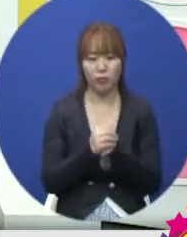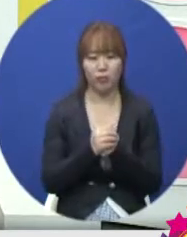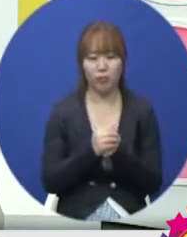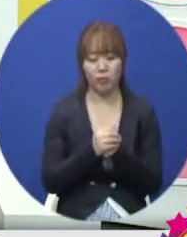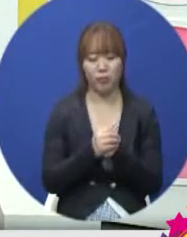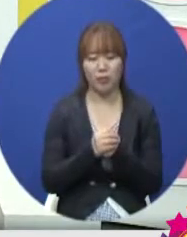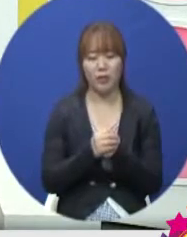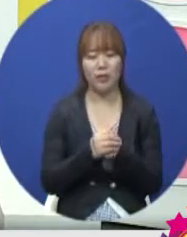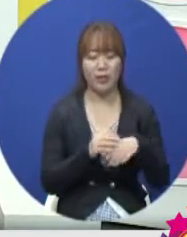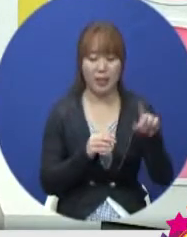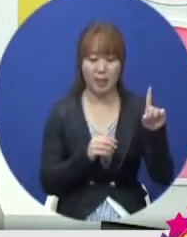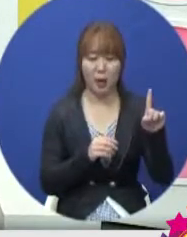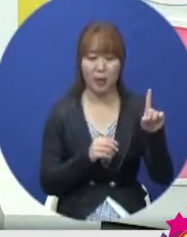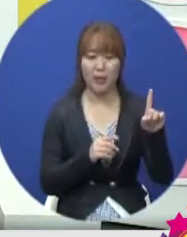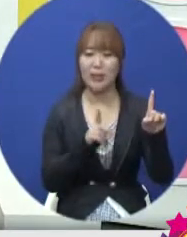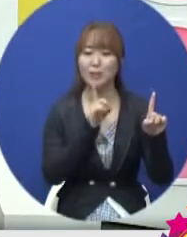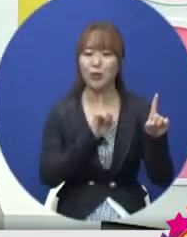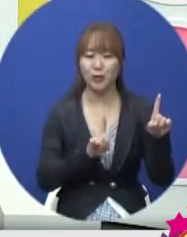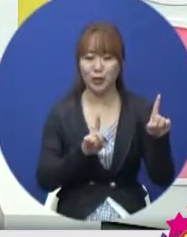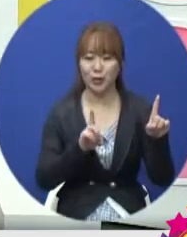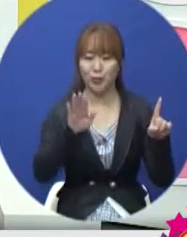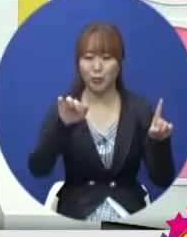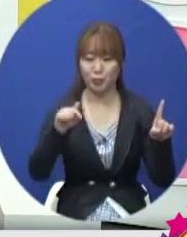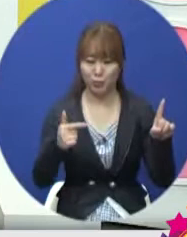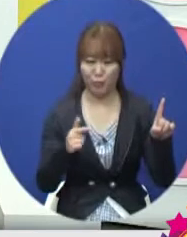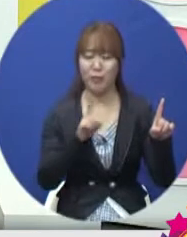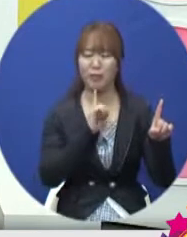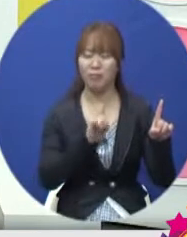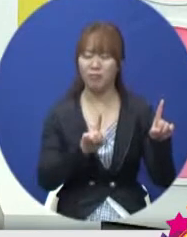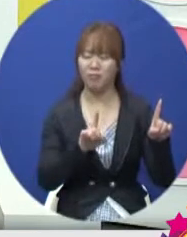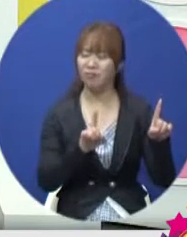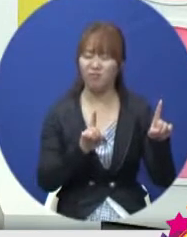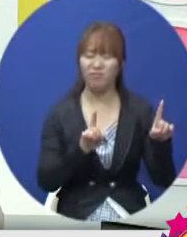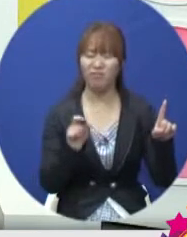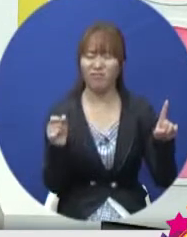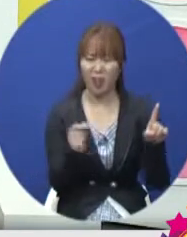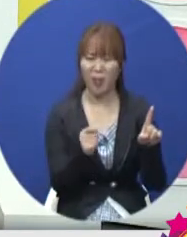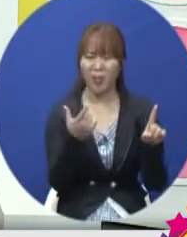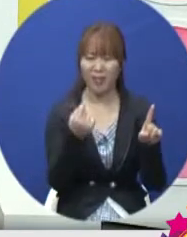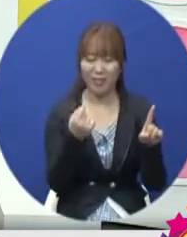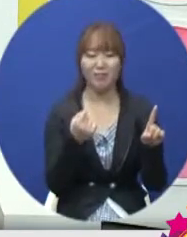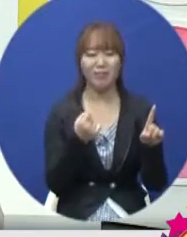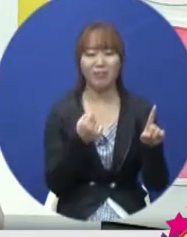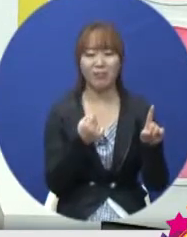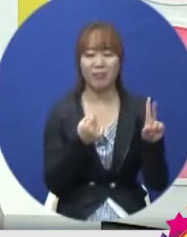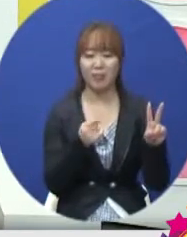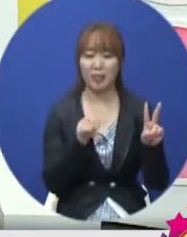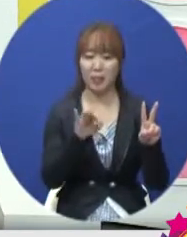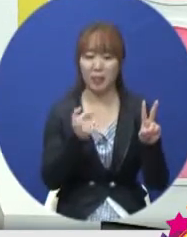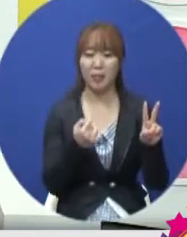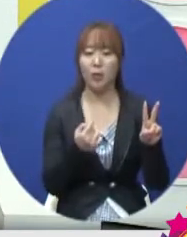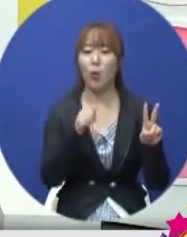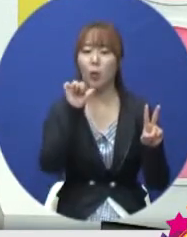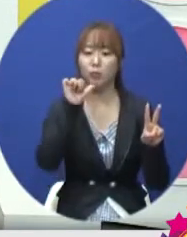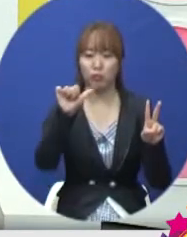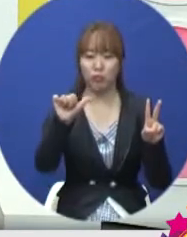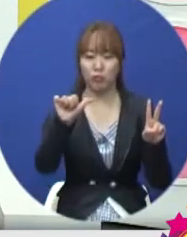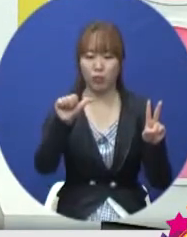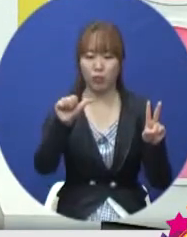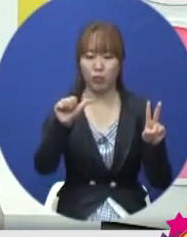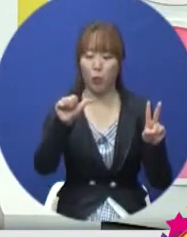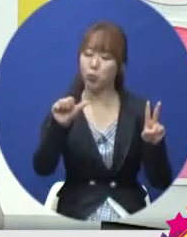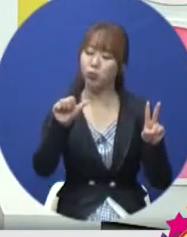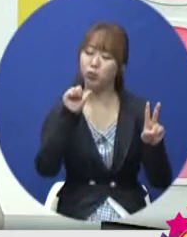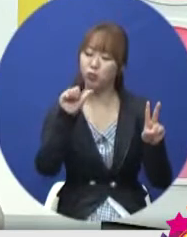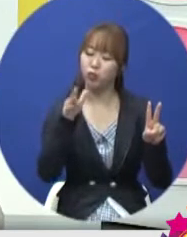보기 드리겠습니다. 자, 보기 1번입니다. 1분. 조금 짧죠? 짧은 것 네. 같아요. 네. 보기 2번. 5분.